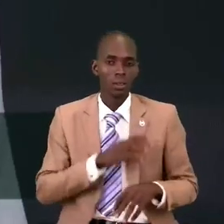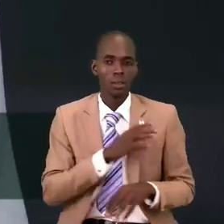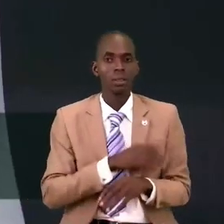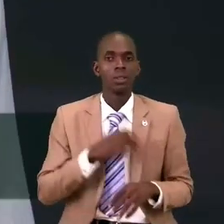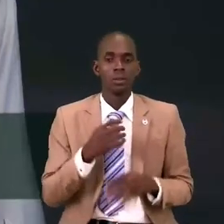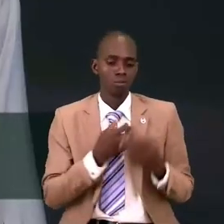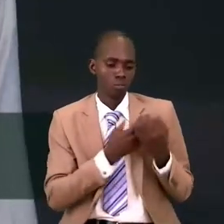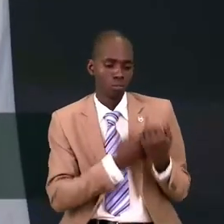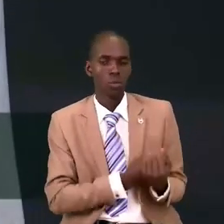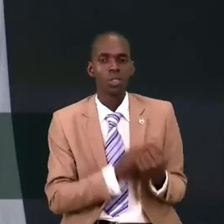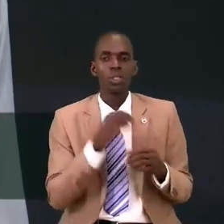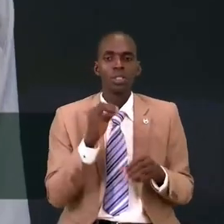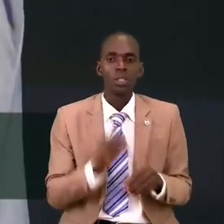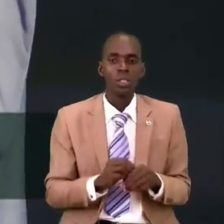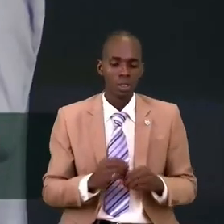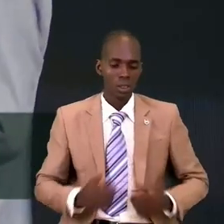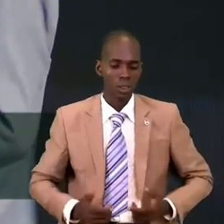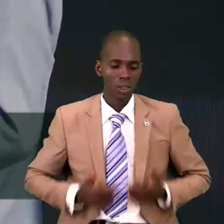ne vis pas seulement.